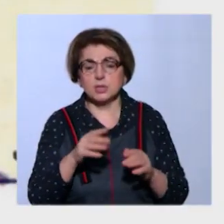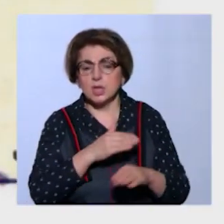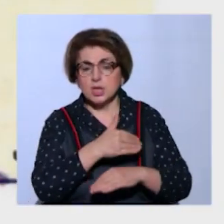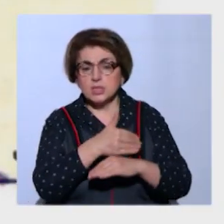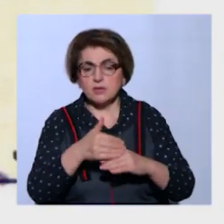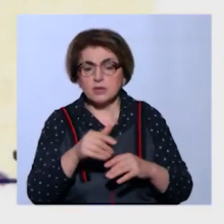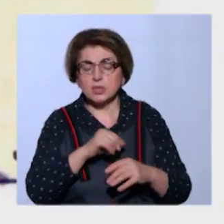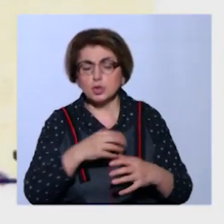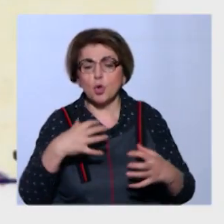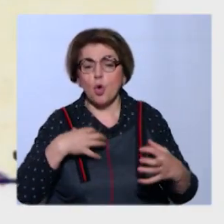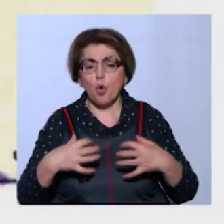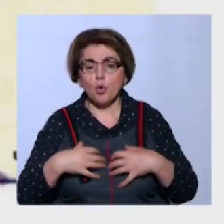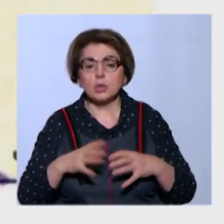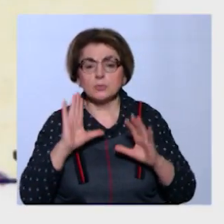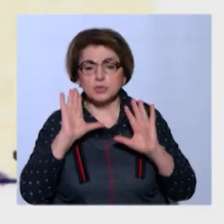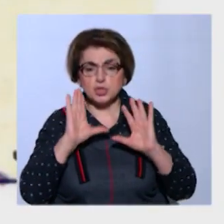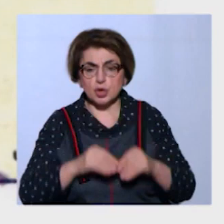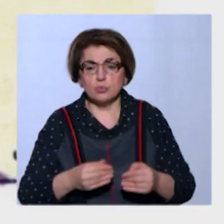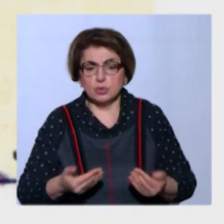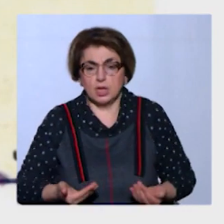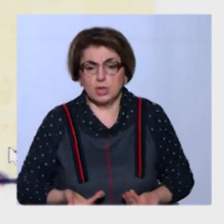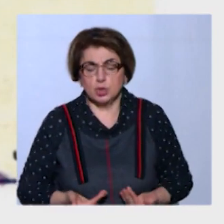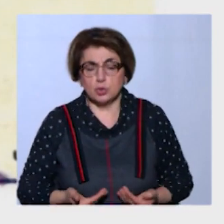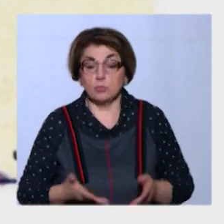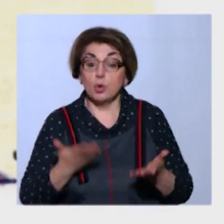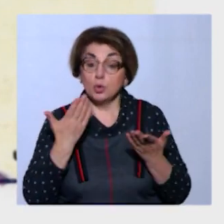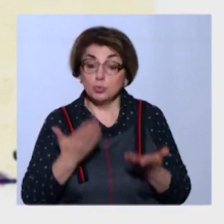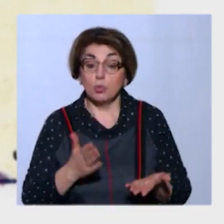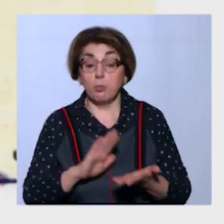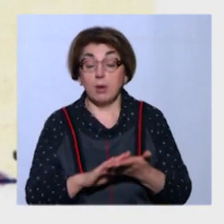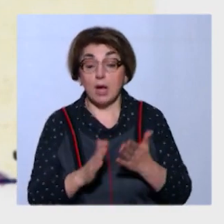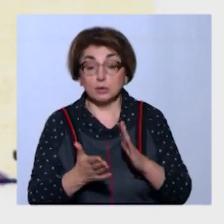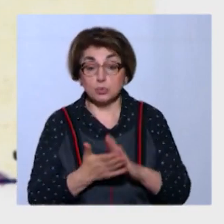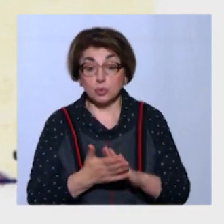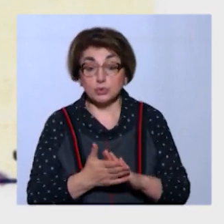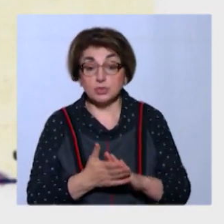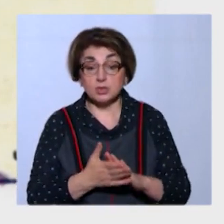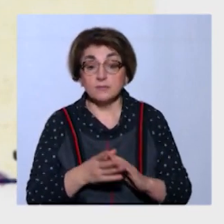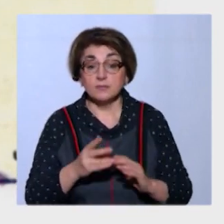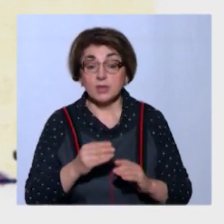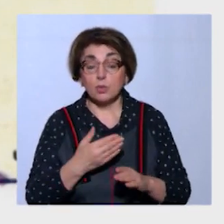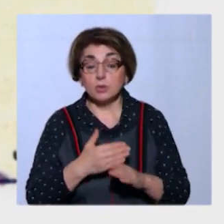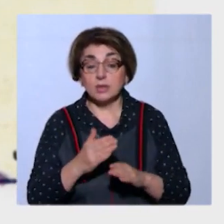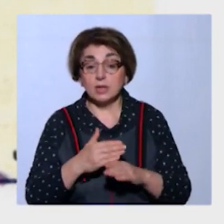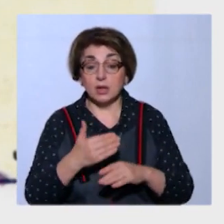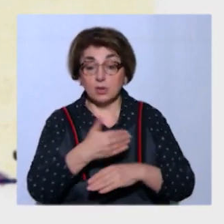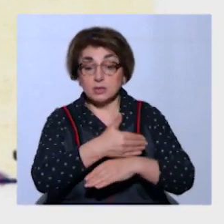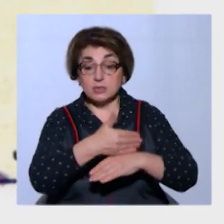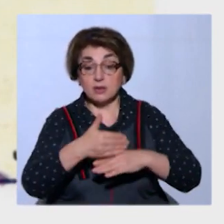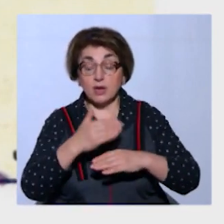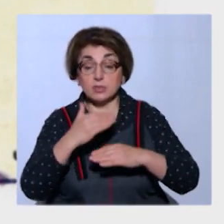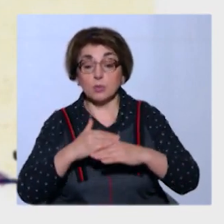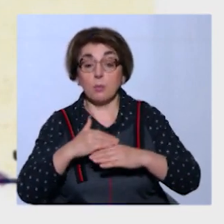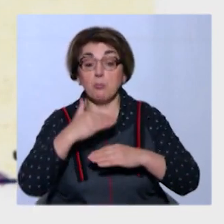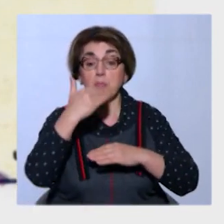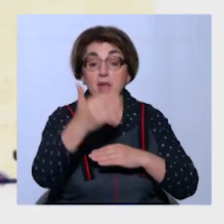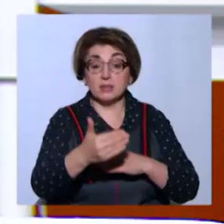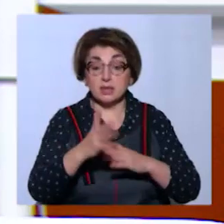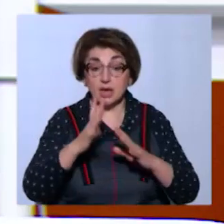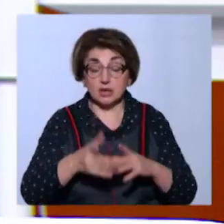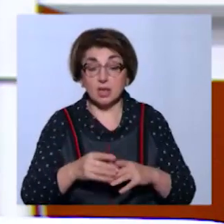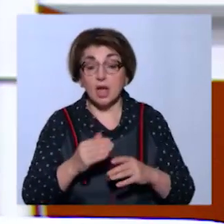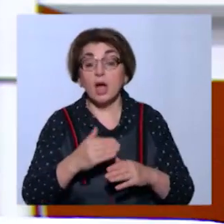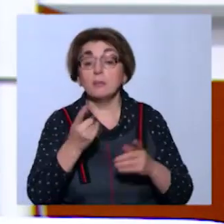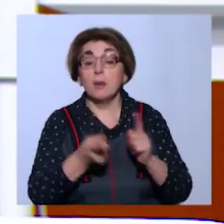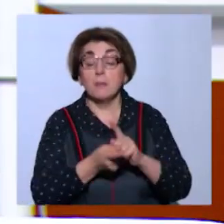ორგანიზმის არსებობა შეუძლია. მაგრამ თუ ფაქტორის ინტენსივობა გაცდა ზედა ზღვარს ან